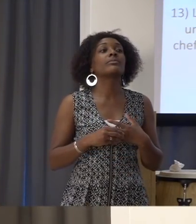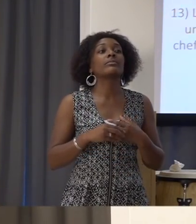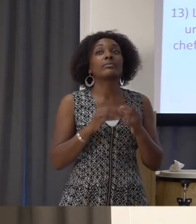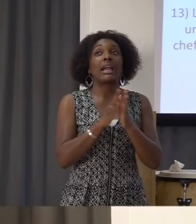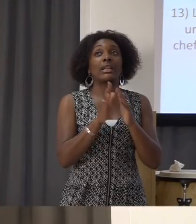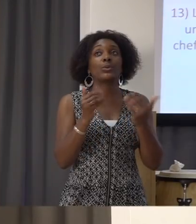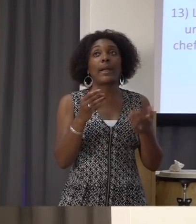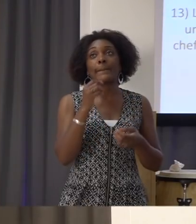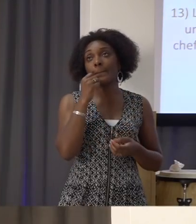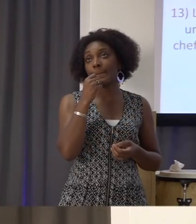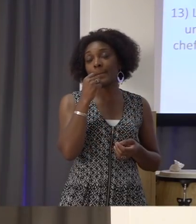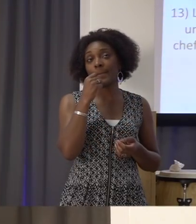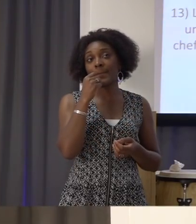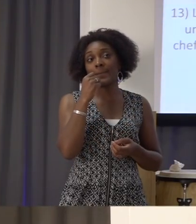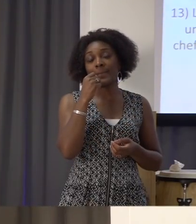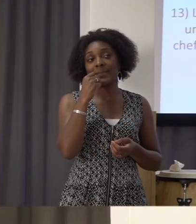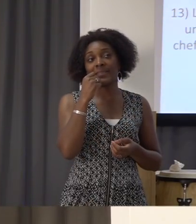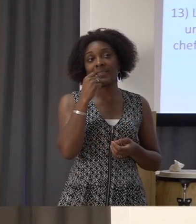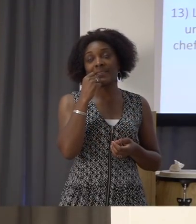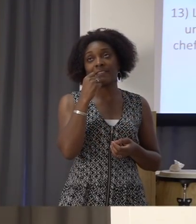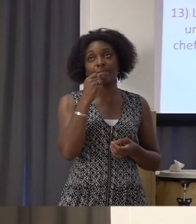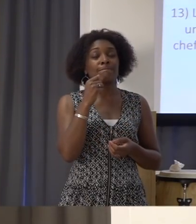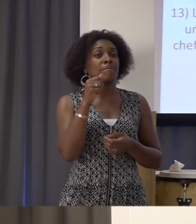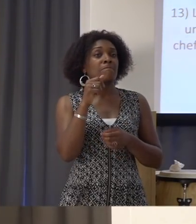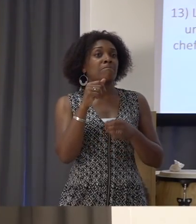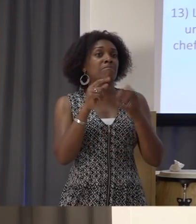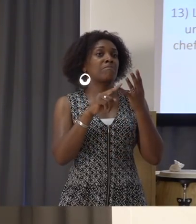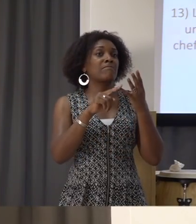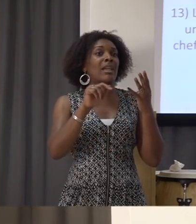Alléluia. Ce sont des fanfarons,